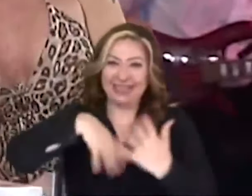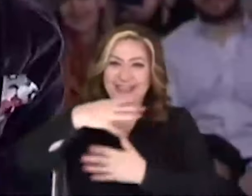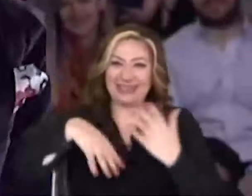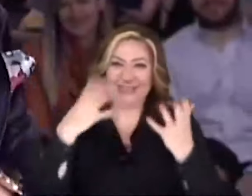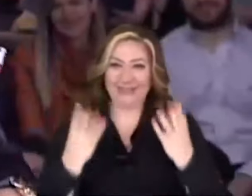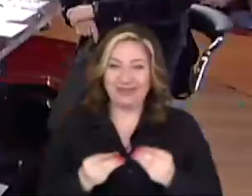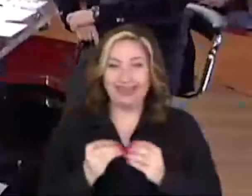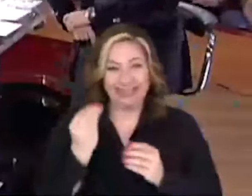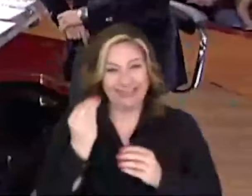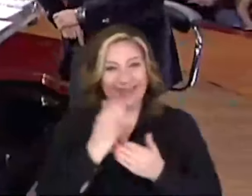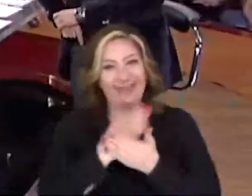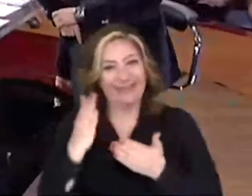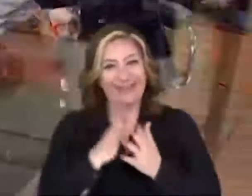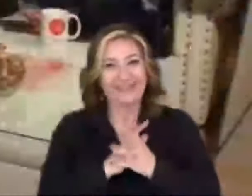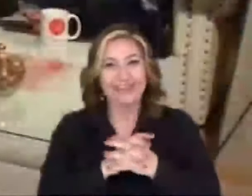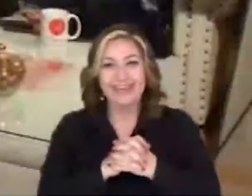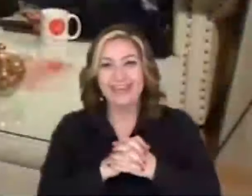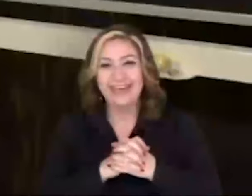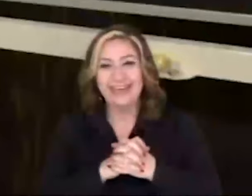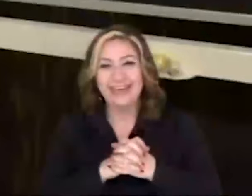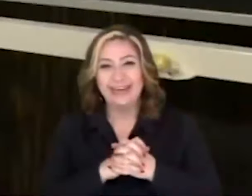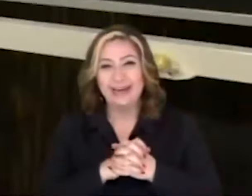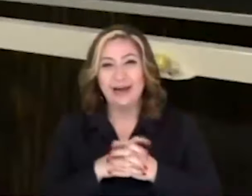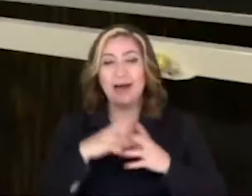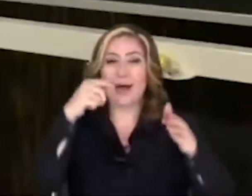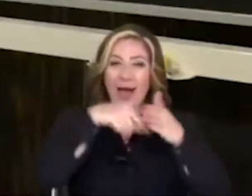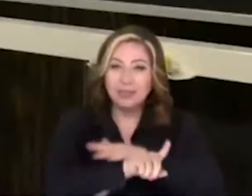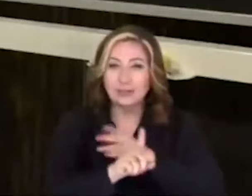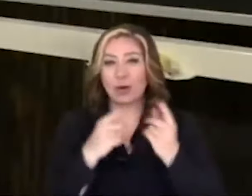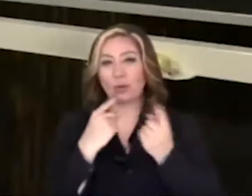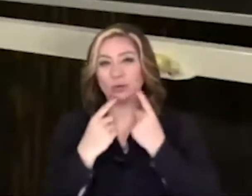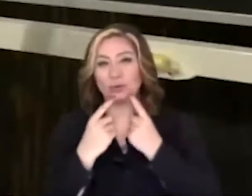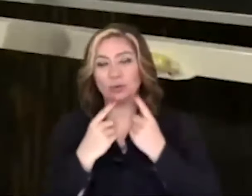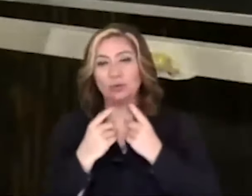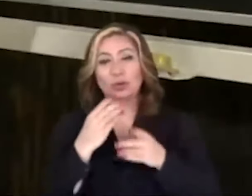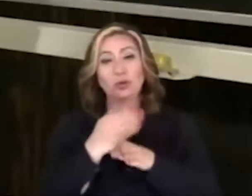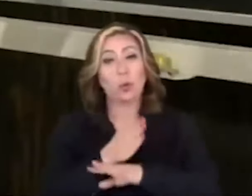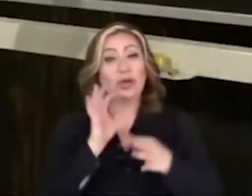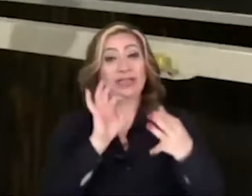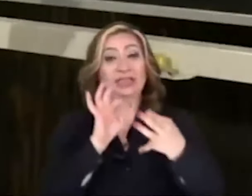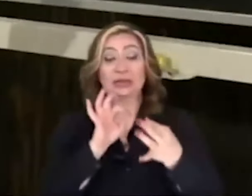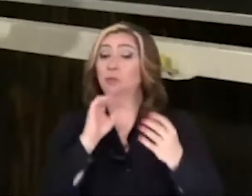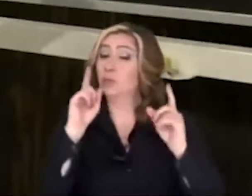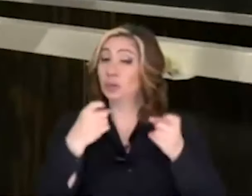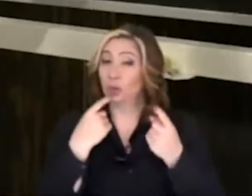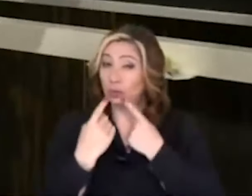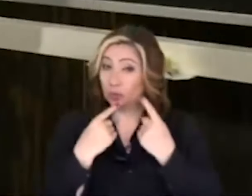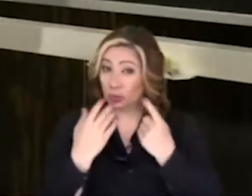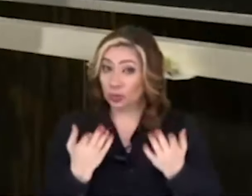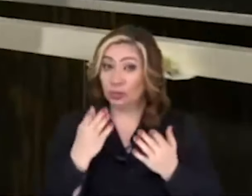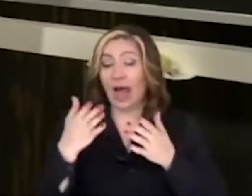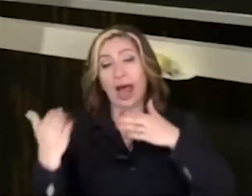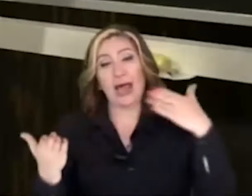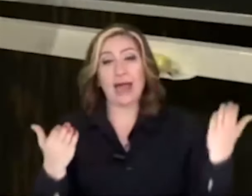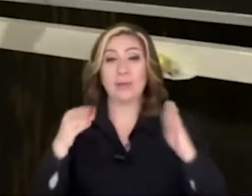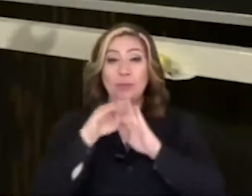karışık olmuş. Evet, devam. İşte evet. Aldatmayı konuştuk. Doğru ilişki nasıl bulunur konuştuk. Yani bunlar